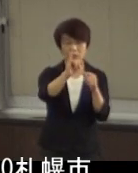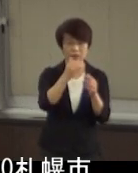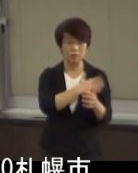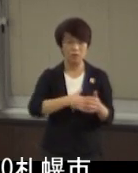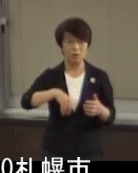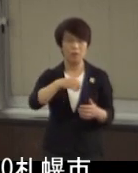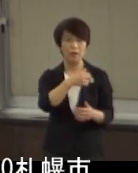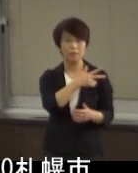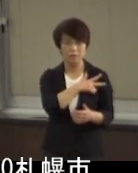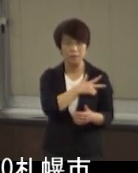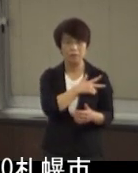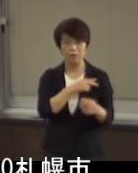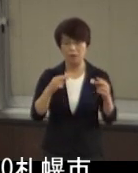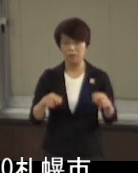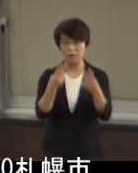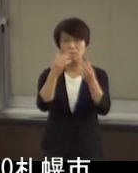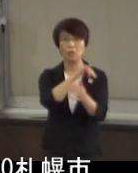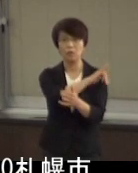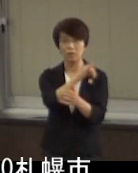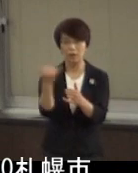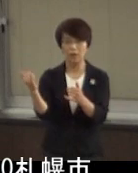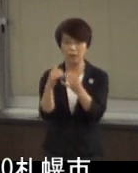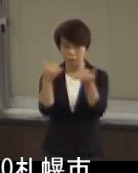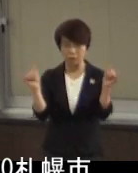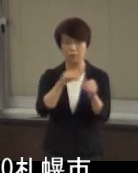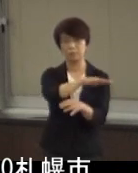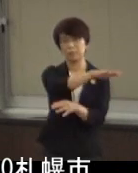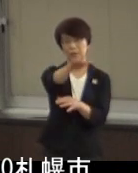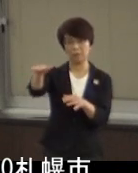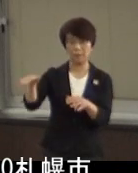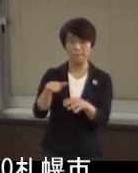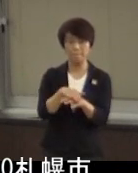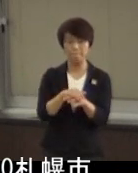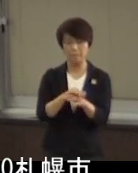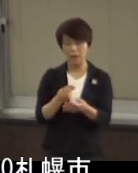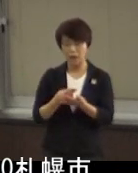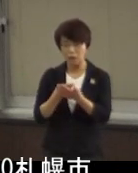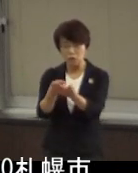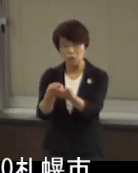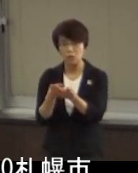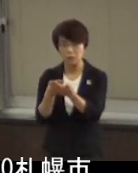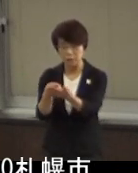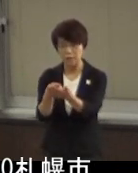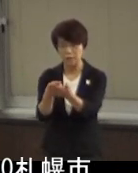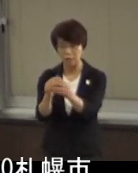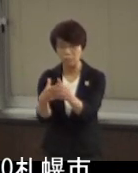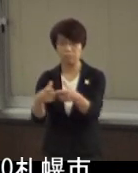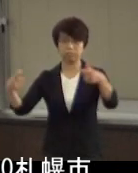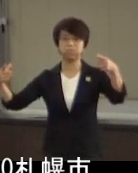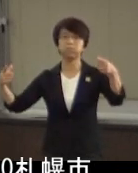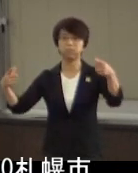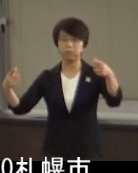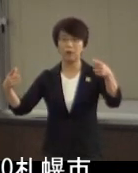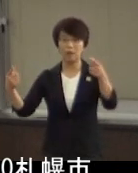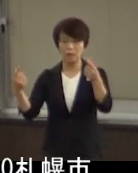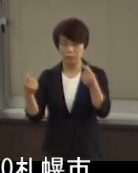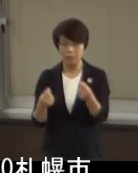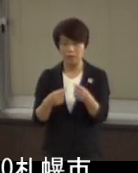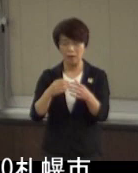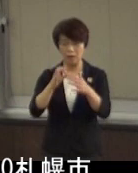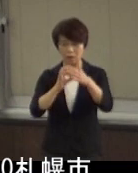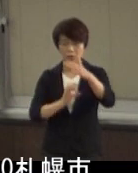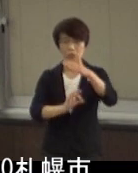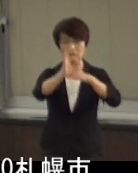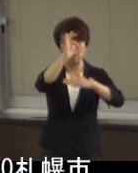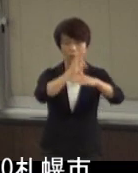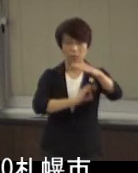師、専門家の皆様には入院患者の急増に伴いまして昼夜を問わ